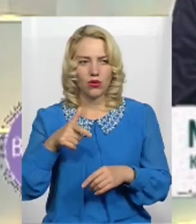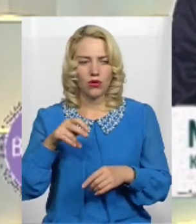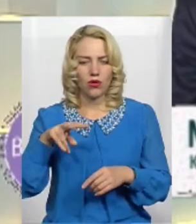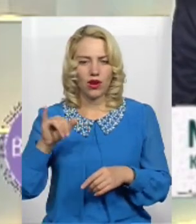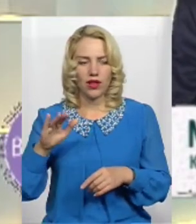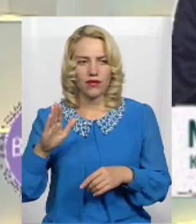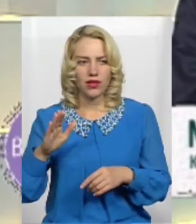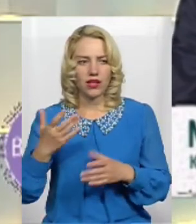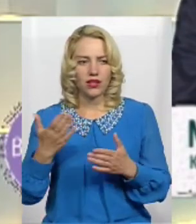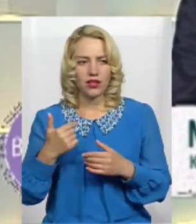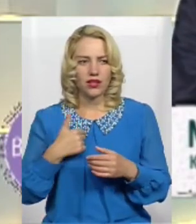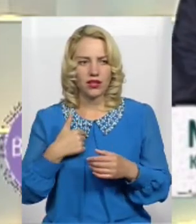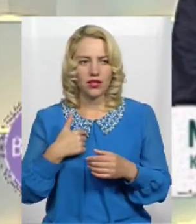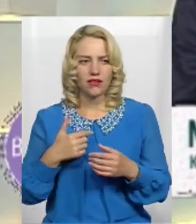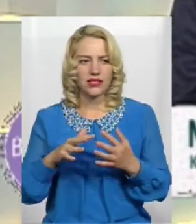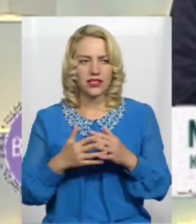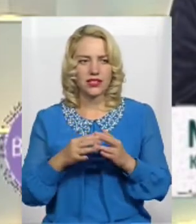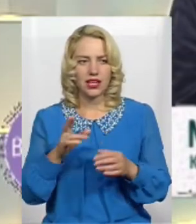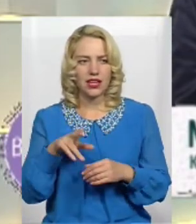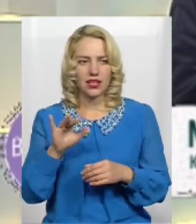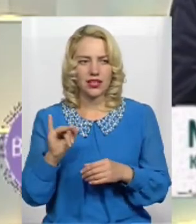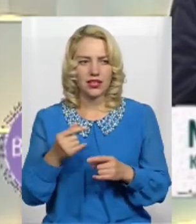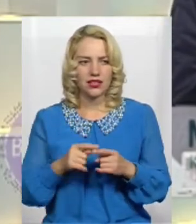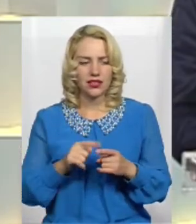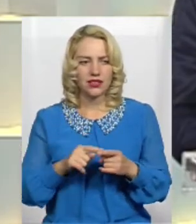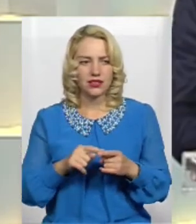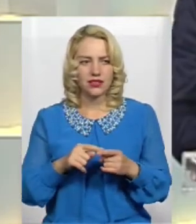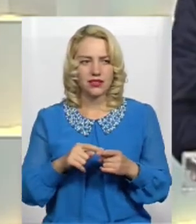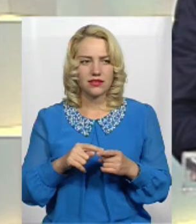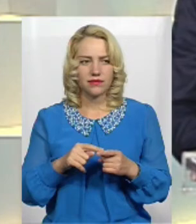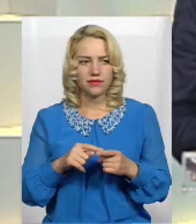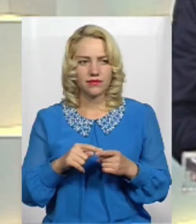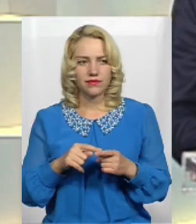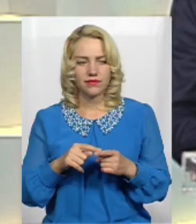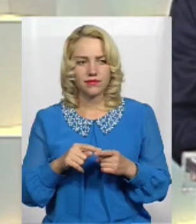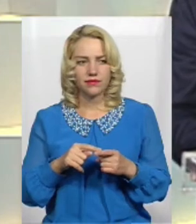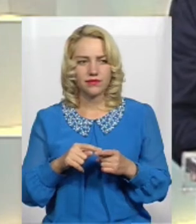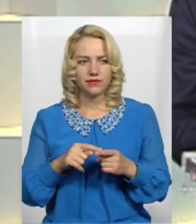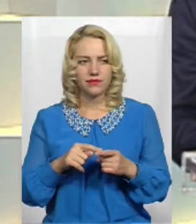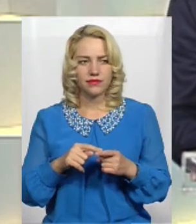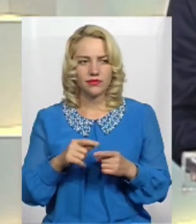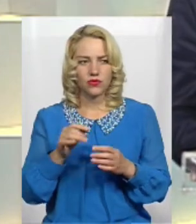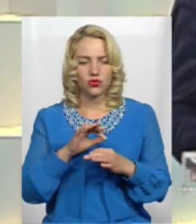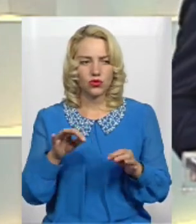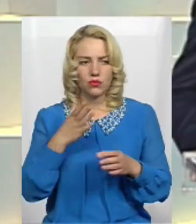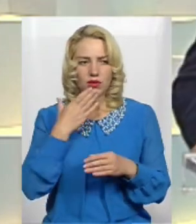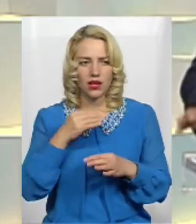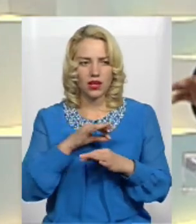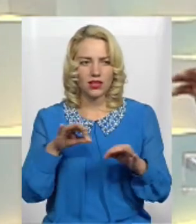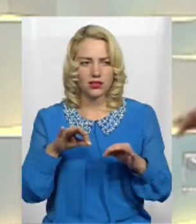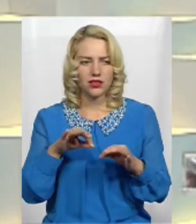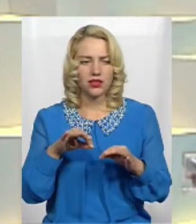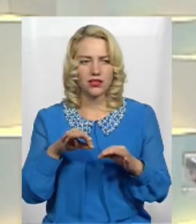я, вірніше, в Женишковецькій сільській раді, де я прожив, свідомо в Женишківцях, свідомих і гарних, чудових, прекрасних,